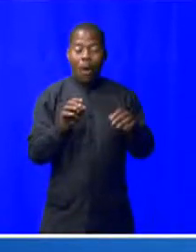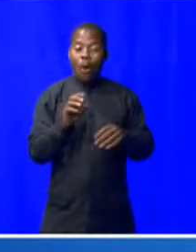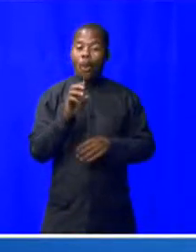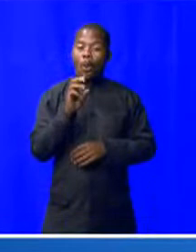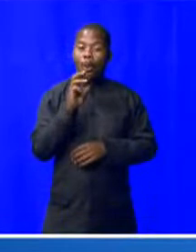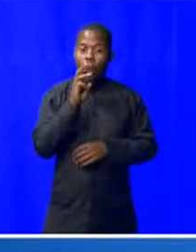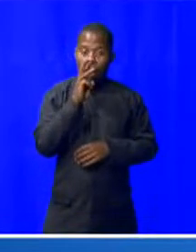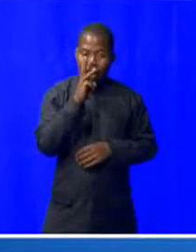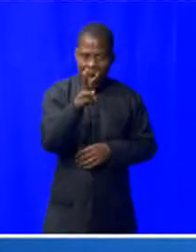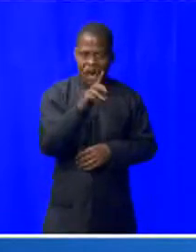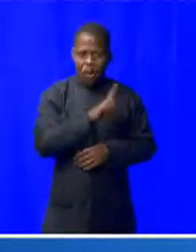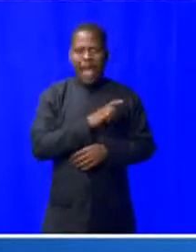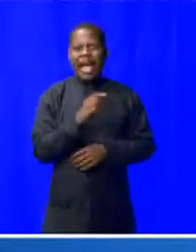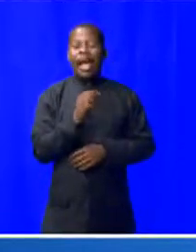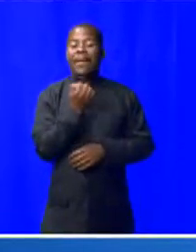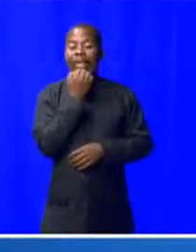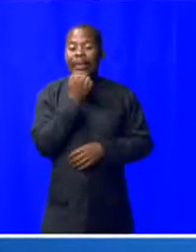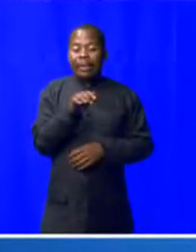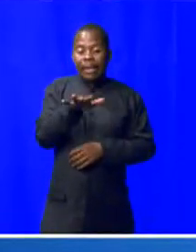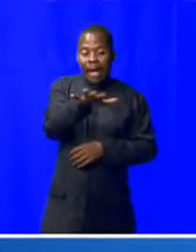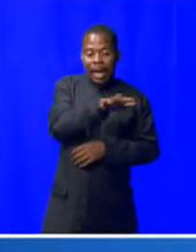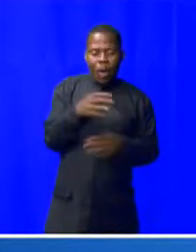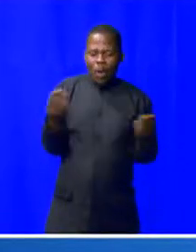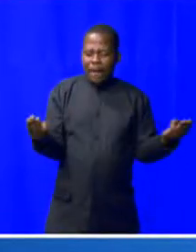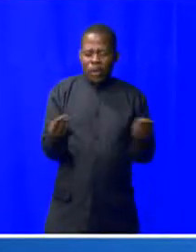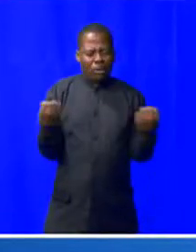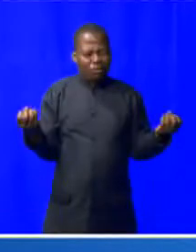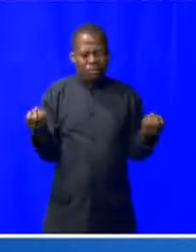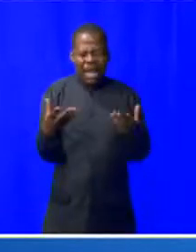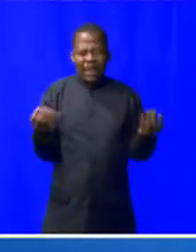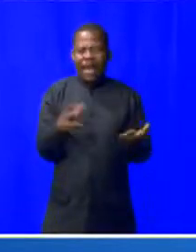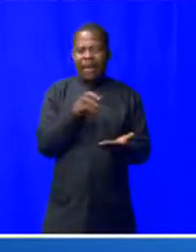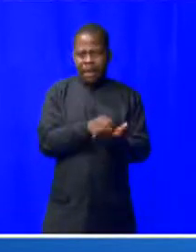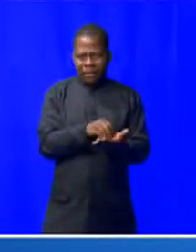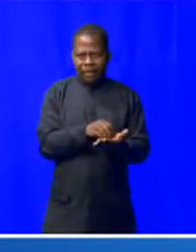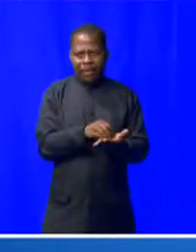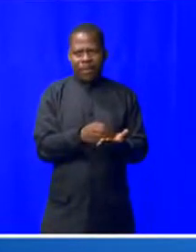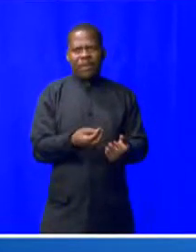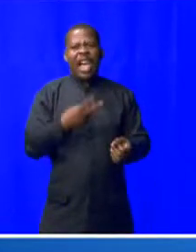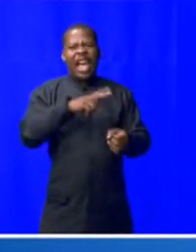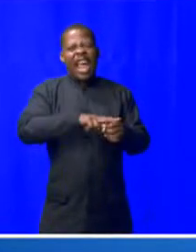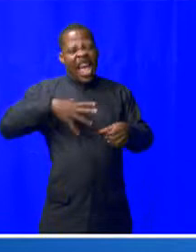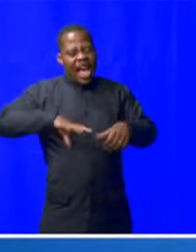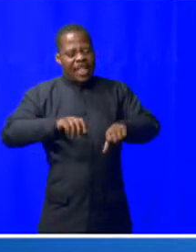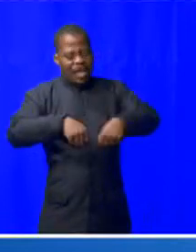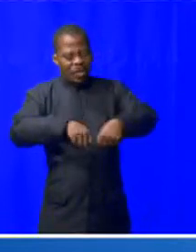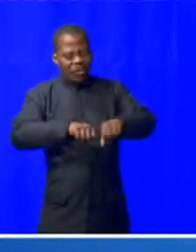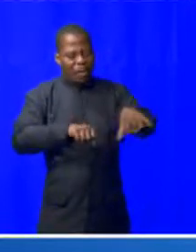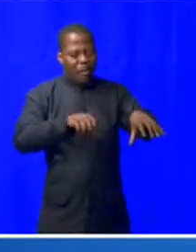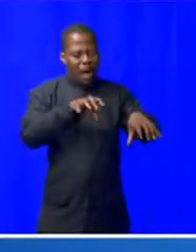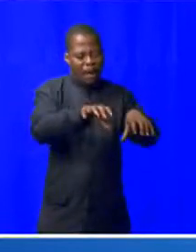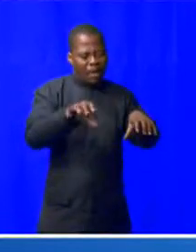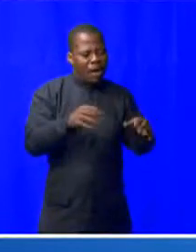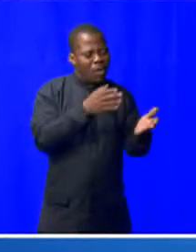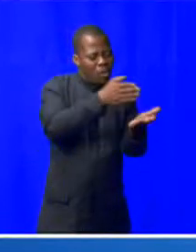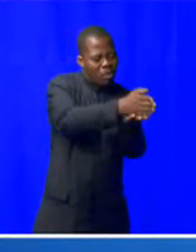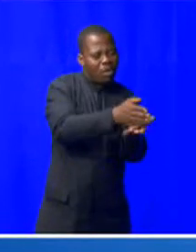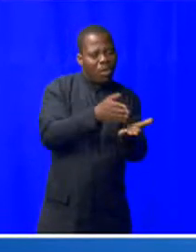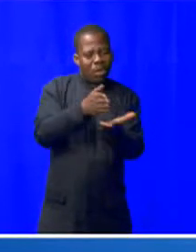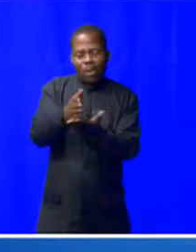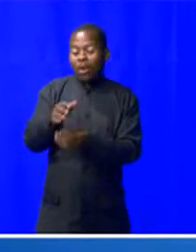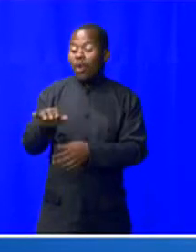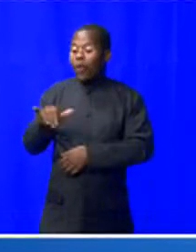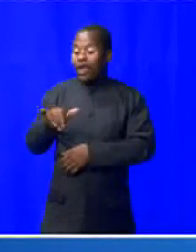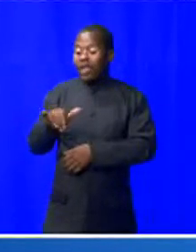population Manzini ngathi unebantfu labanyende. Engabe Neli usaqhubeka usebenza so ngasibalela nje tinkhundla lobuke ukuthi